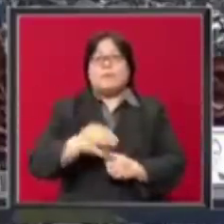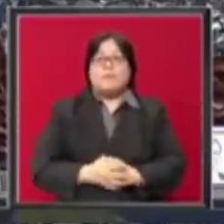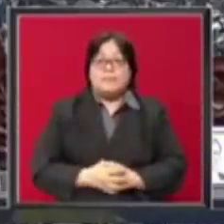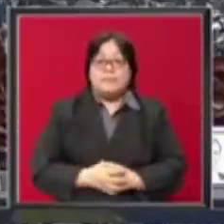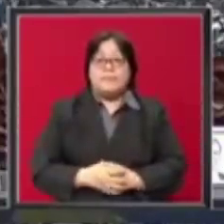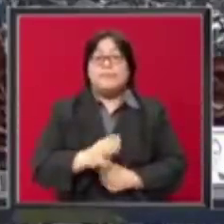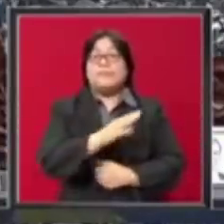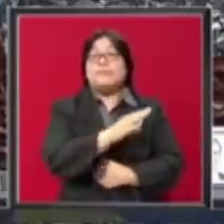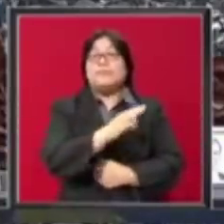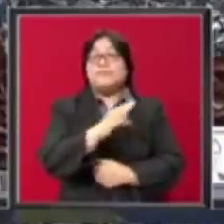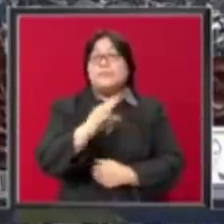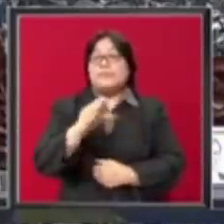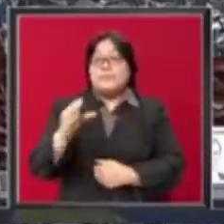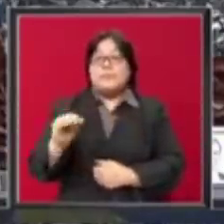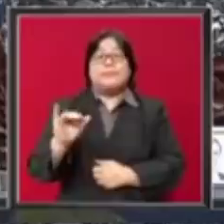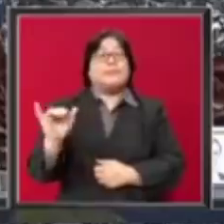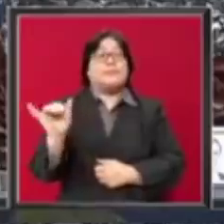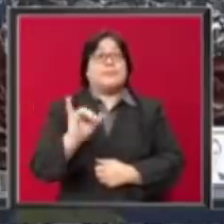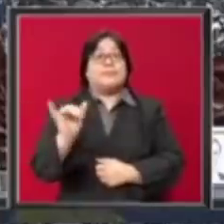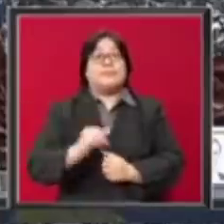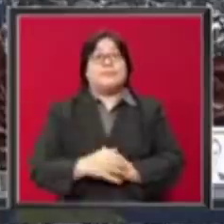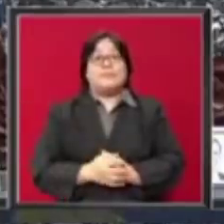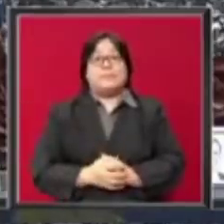Dan juga